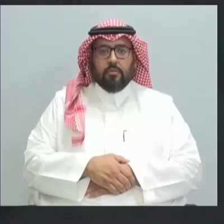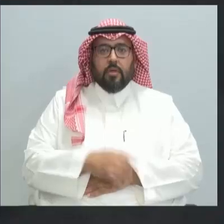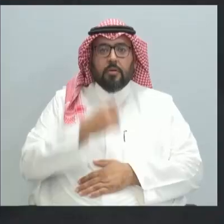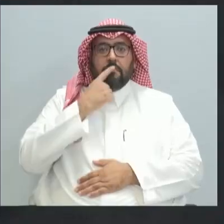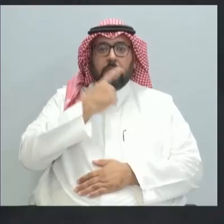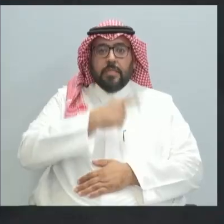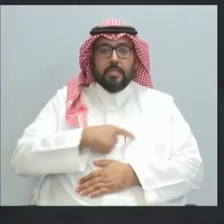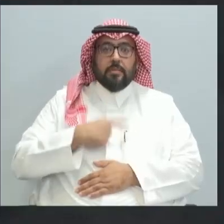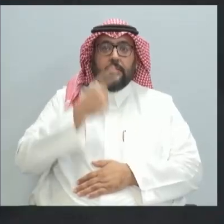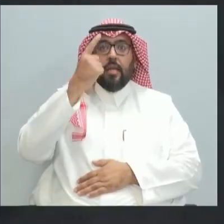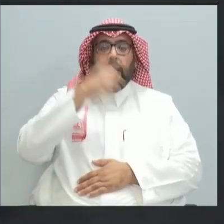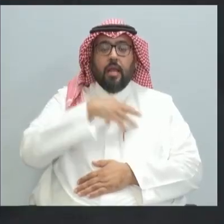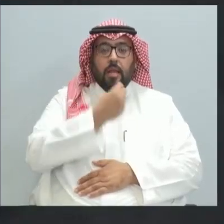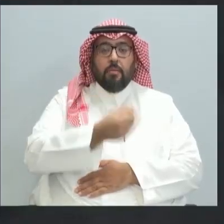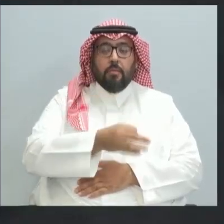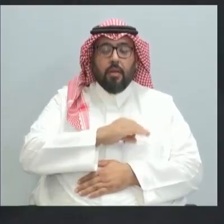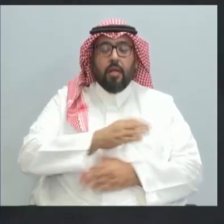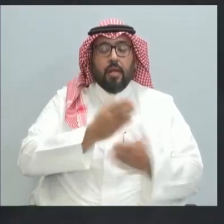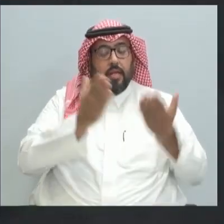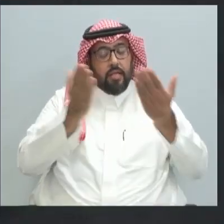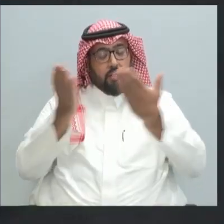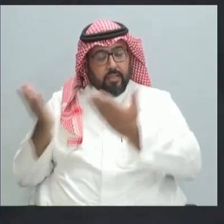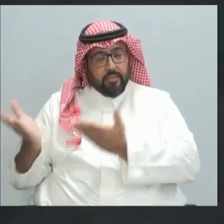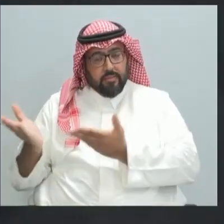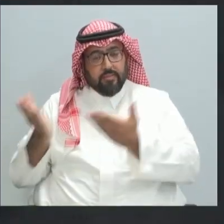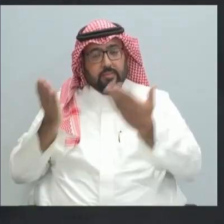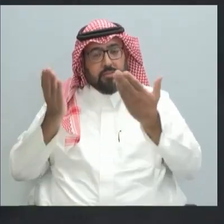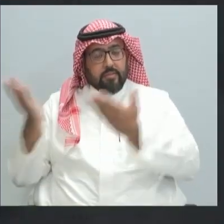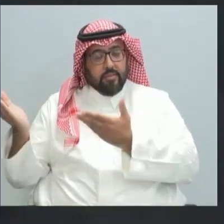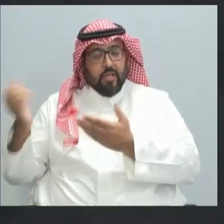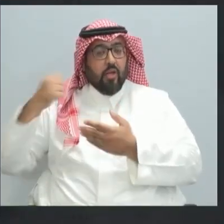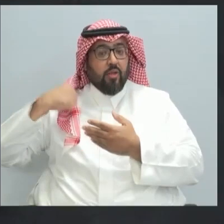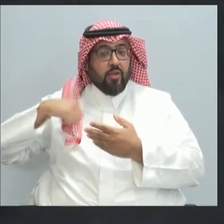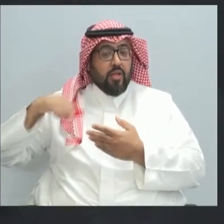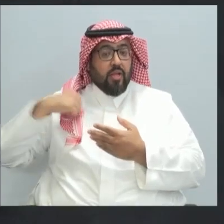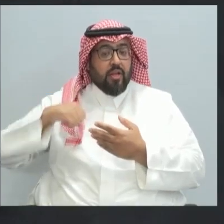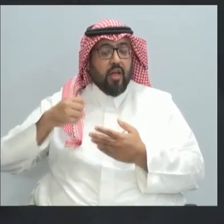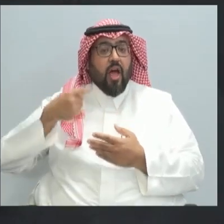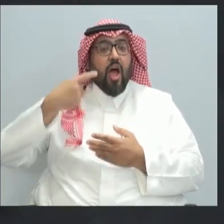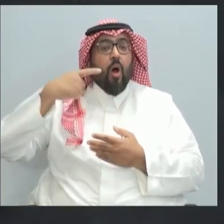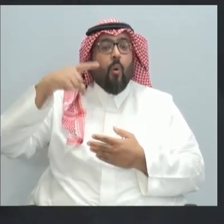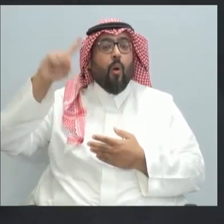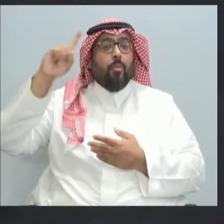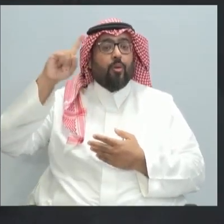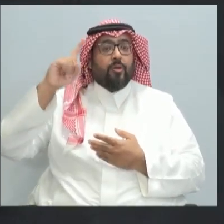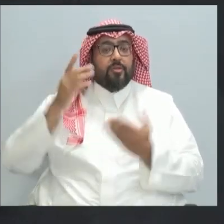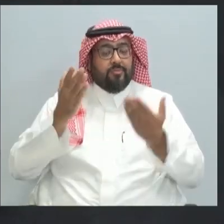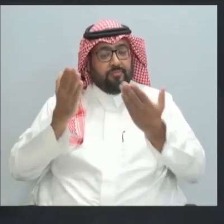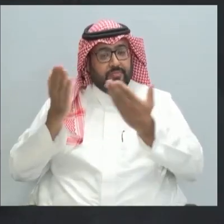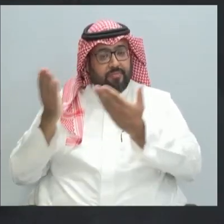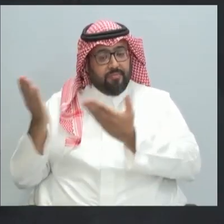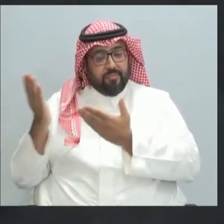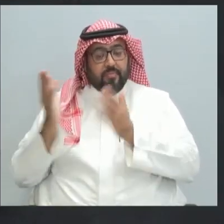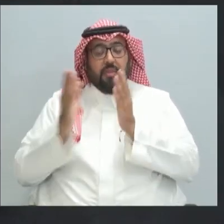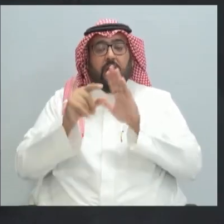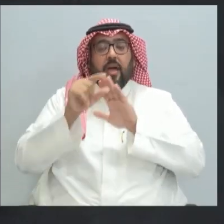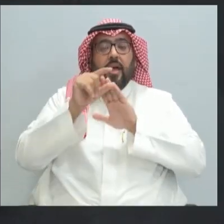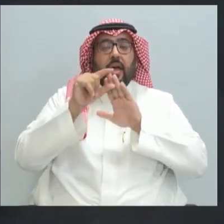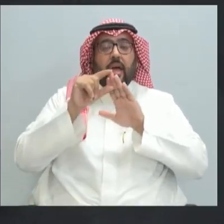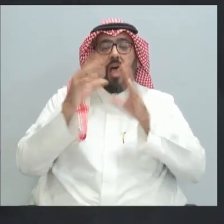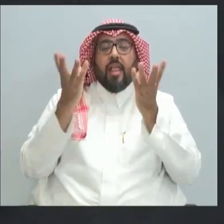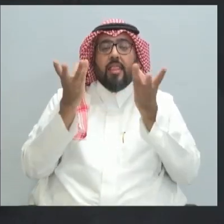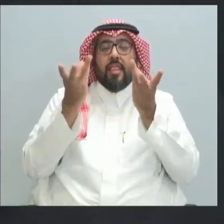بسم الله الرحمن الرحيم اهلا وسهلا بكم طلاب وطالبات الصف الاول متوسط في ماده